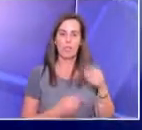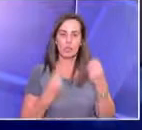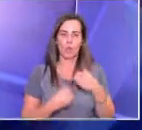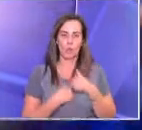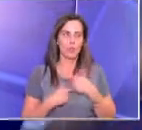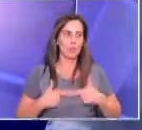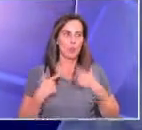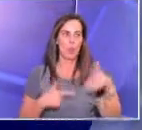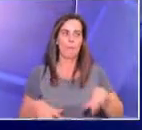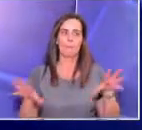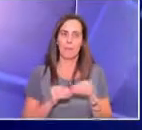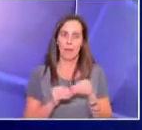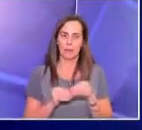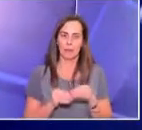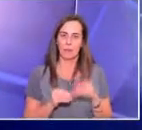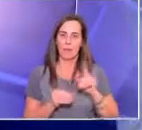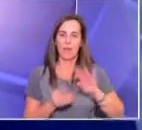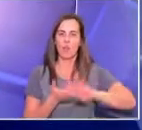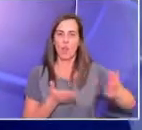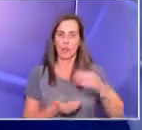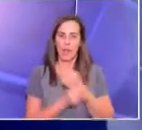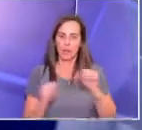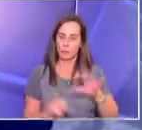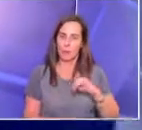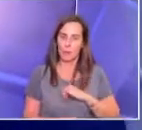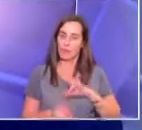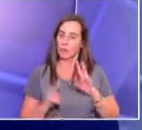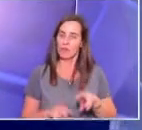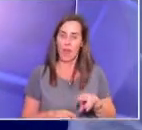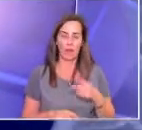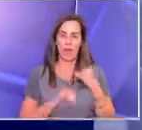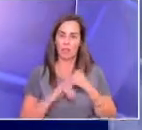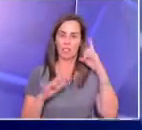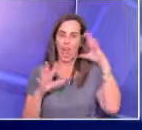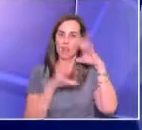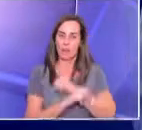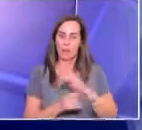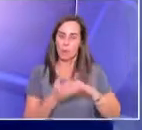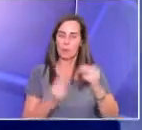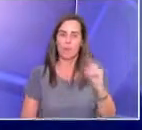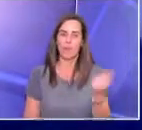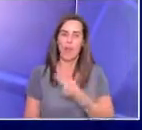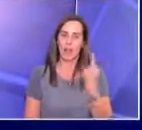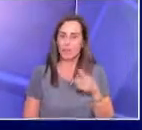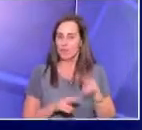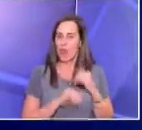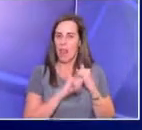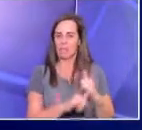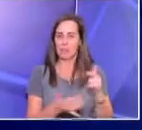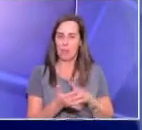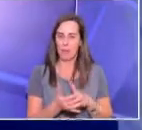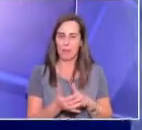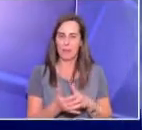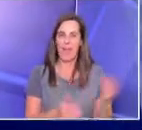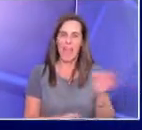לנו שיחיו כולם ביחד, ולא לדחוק את החילונים. אז זה מאוד מעניין. אפשר להביא את האג'נדה הזו ממקום שטוב לכולם, ואפשר להביא את זה באמת